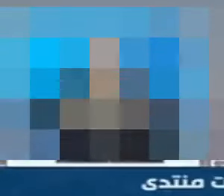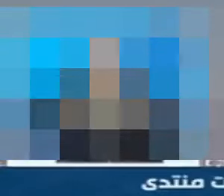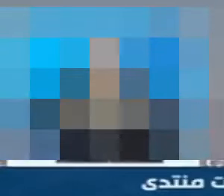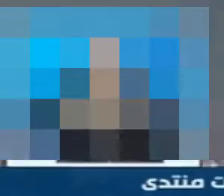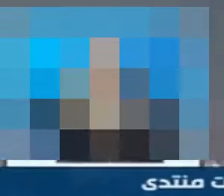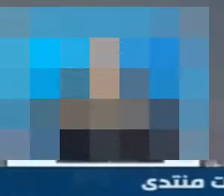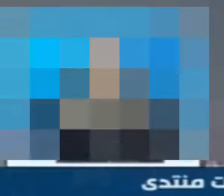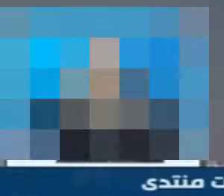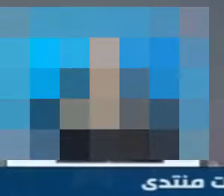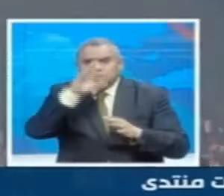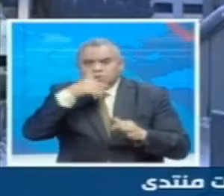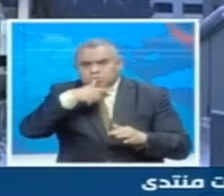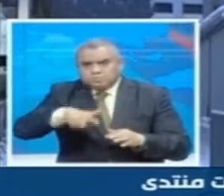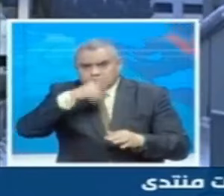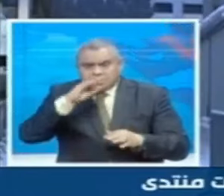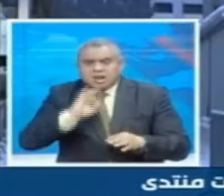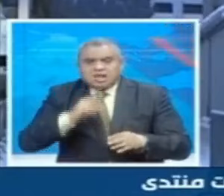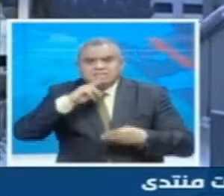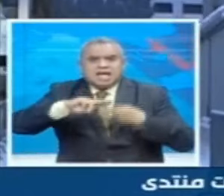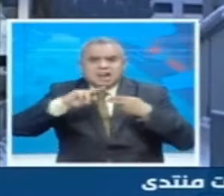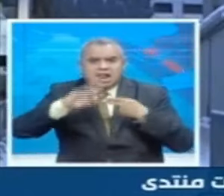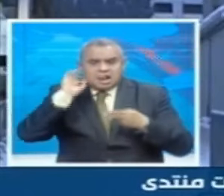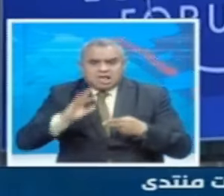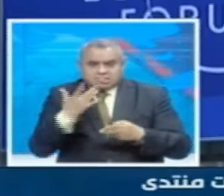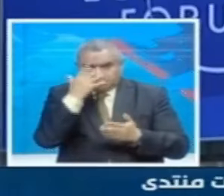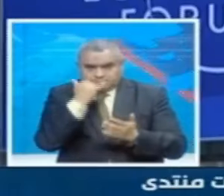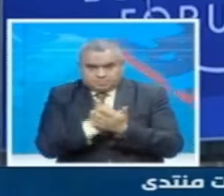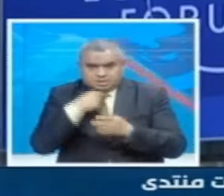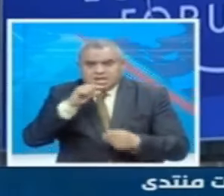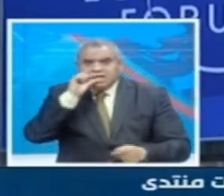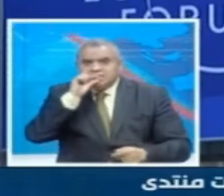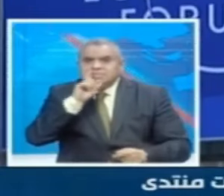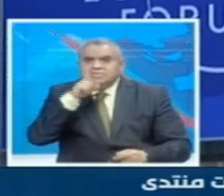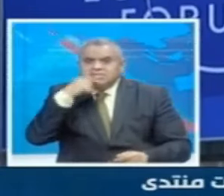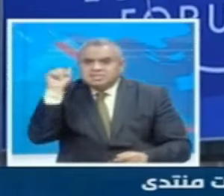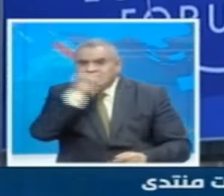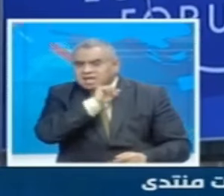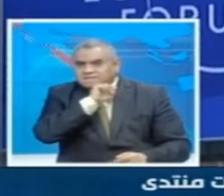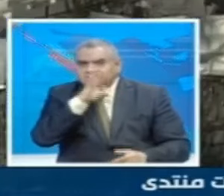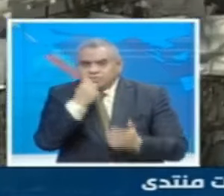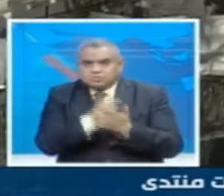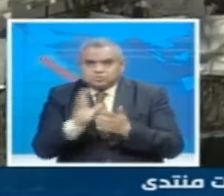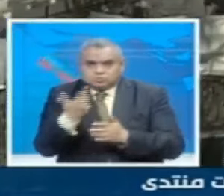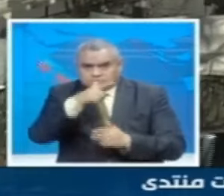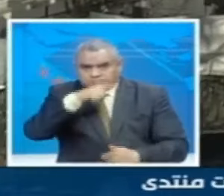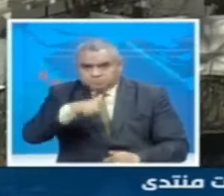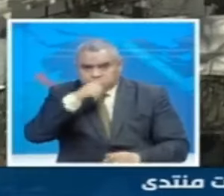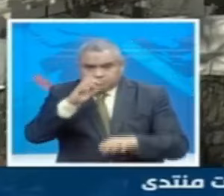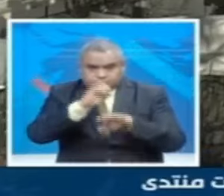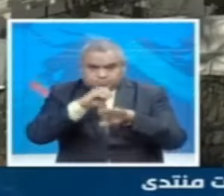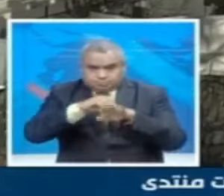أو اقتصادي. منتدى دافوس، ذلك المحفل الاقتصادي الذي لطالما وجه